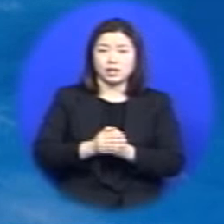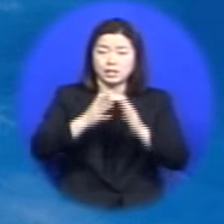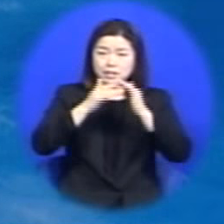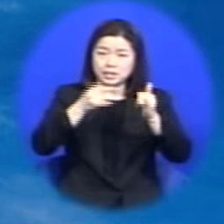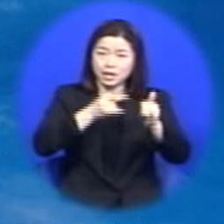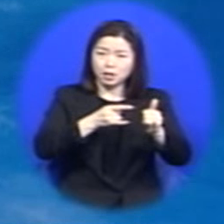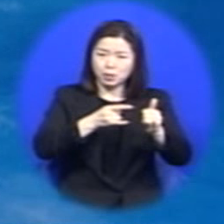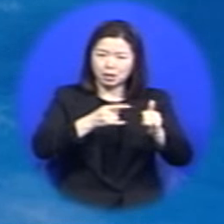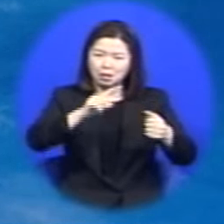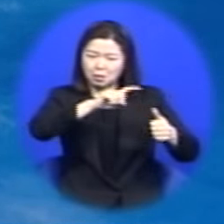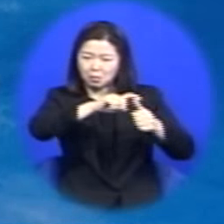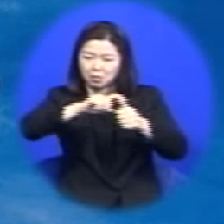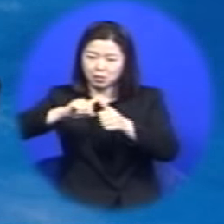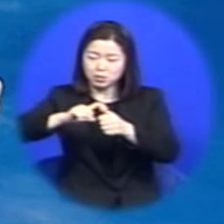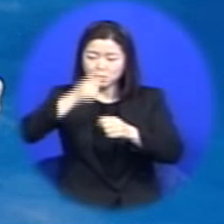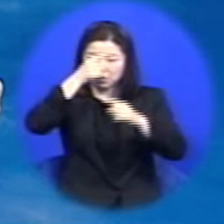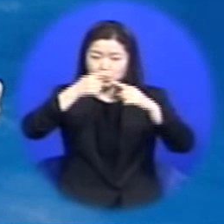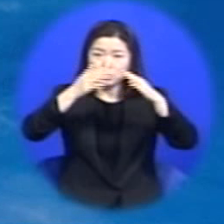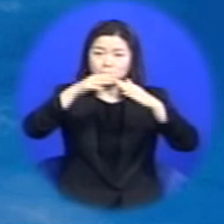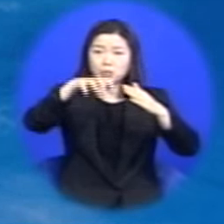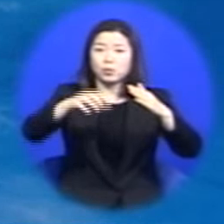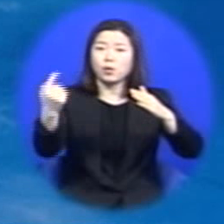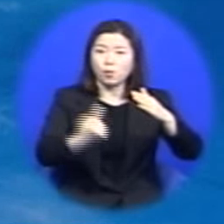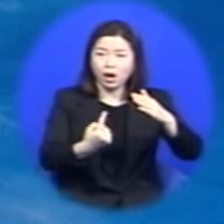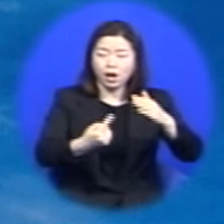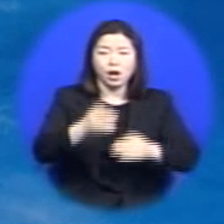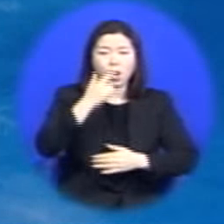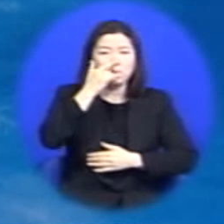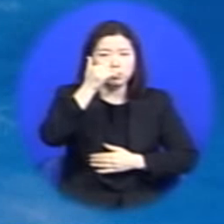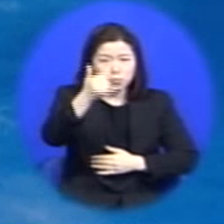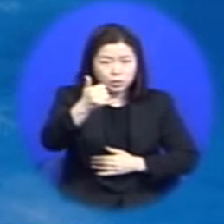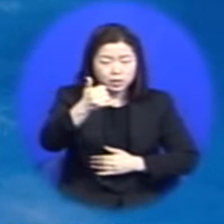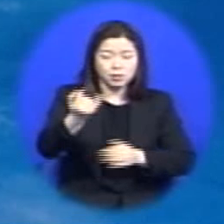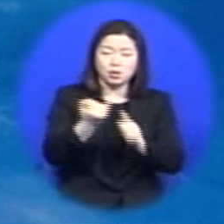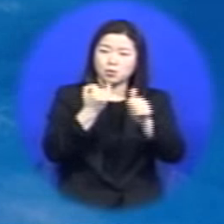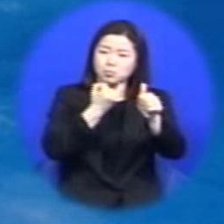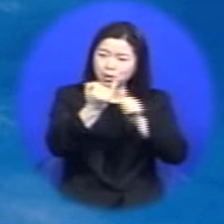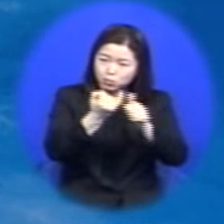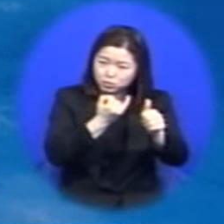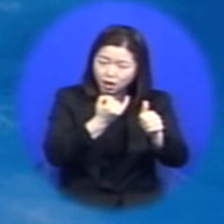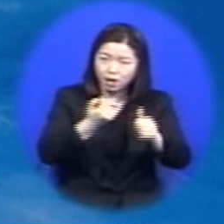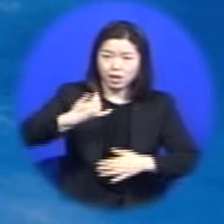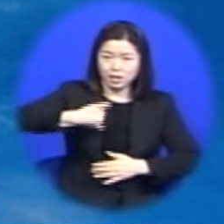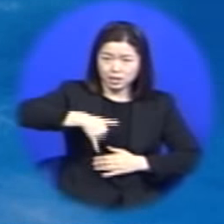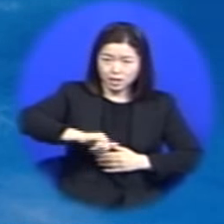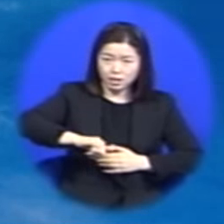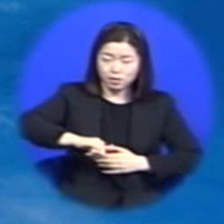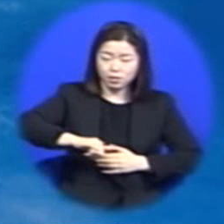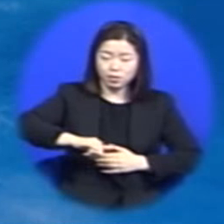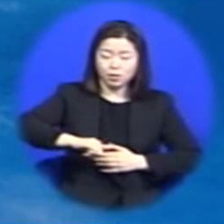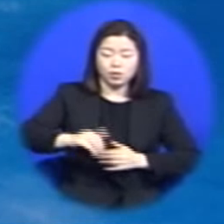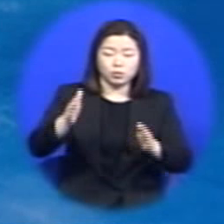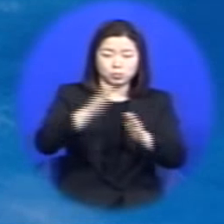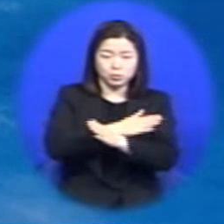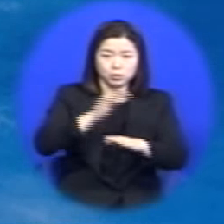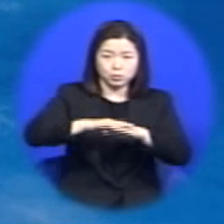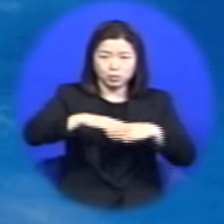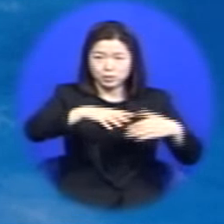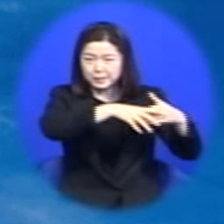사람에게 끌려서 교회에 옵니다. 부모님에게, 배우자에게, 자녀에게 이렇게 손에 끌려서